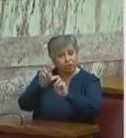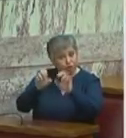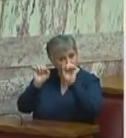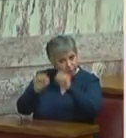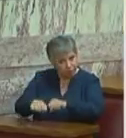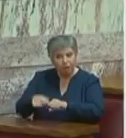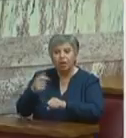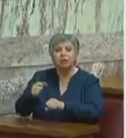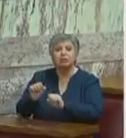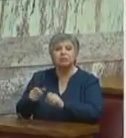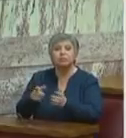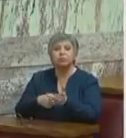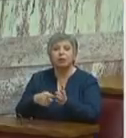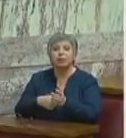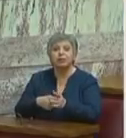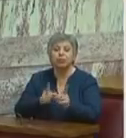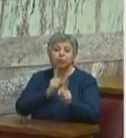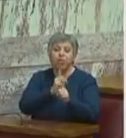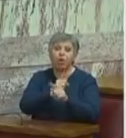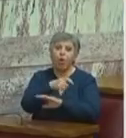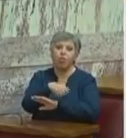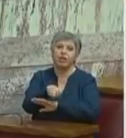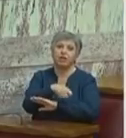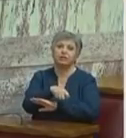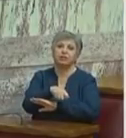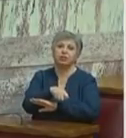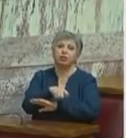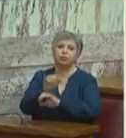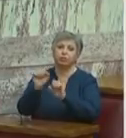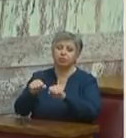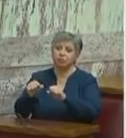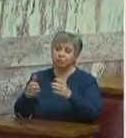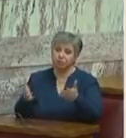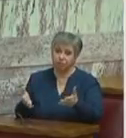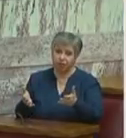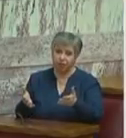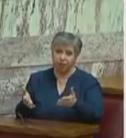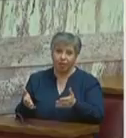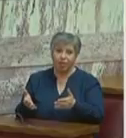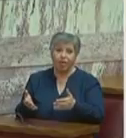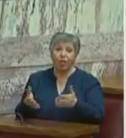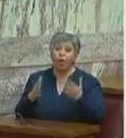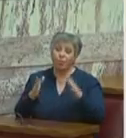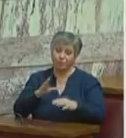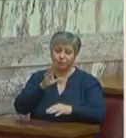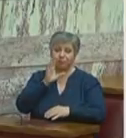στο Συμβούλιο του Ειδικού Δικαστηρίου. Κάνετε όμως δυστυχώς άσχημα